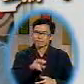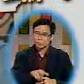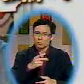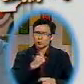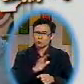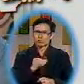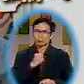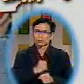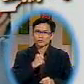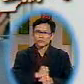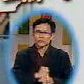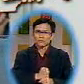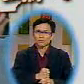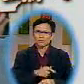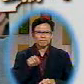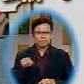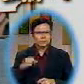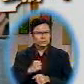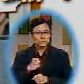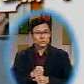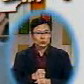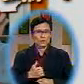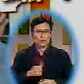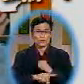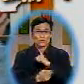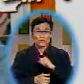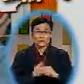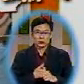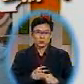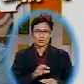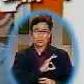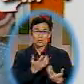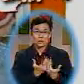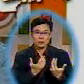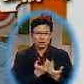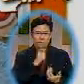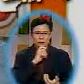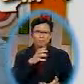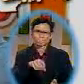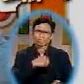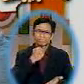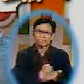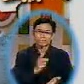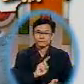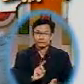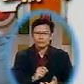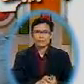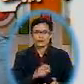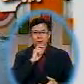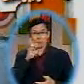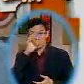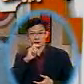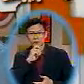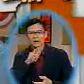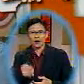做喎。後邊呢邊再做啲律師、會計師，佢哋幫你申請啊，點樣攞牌啊，點樣嗰啲。呢邊咧一班藝人喎，